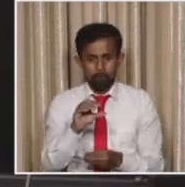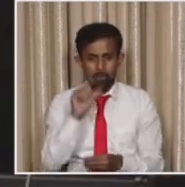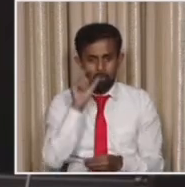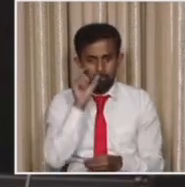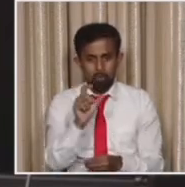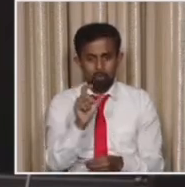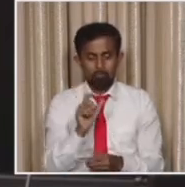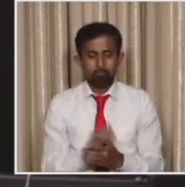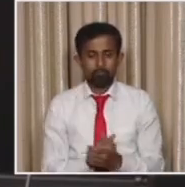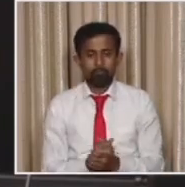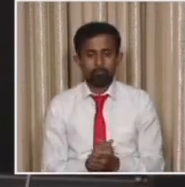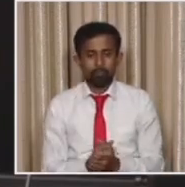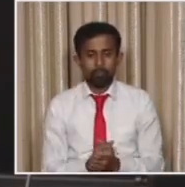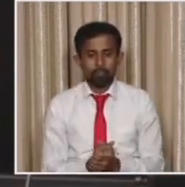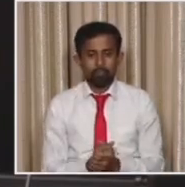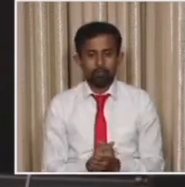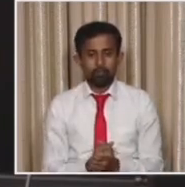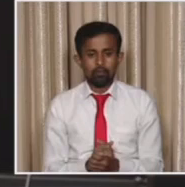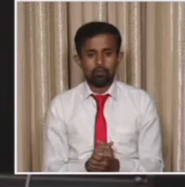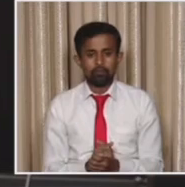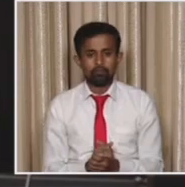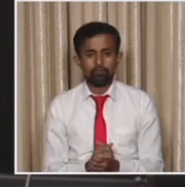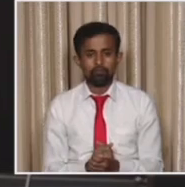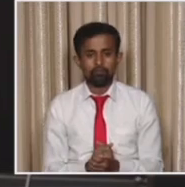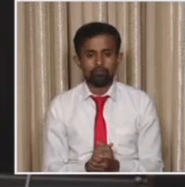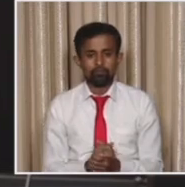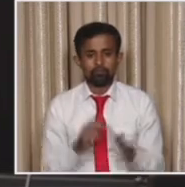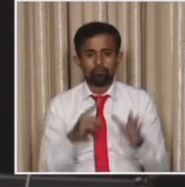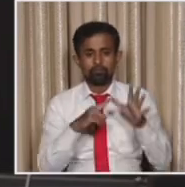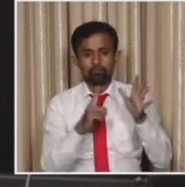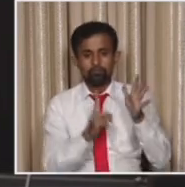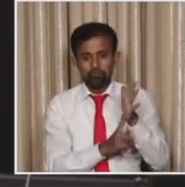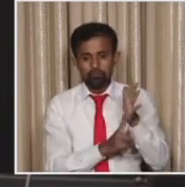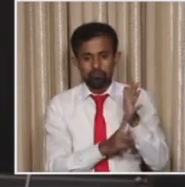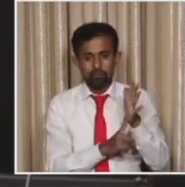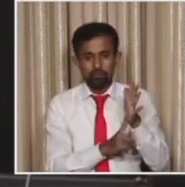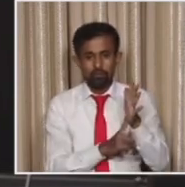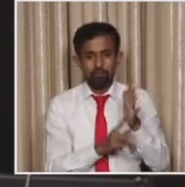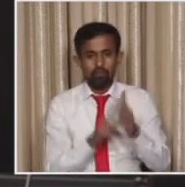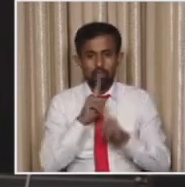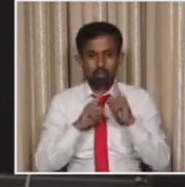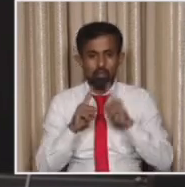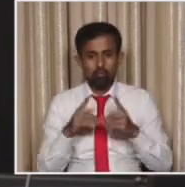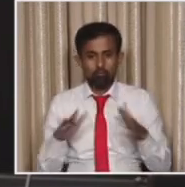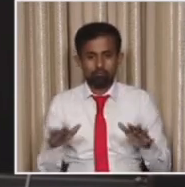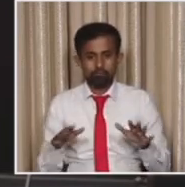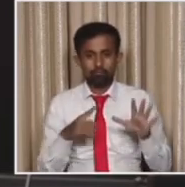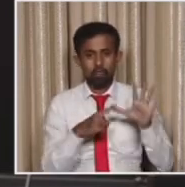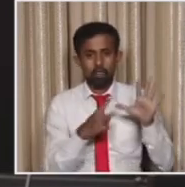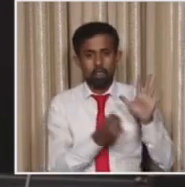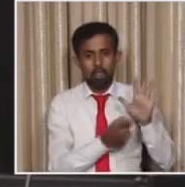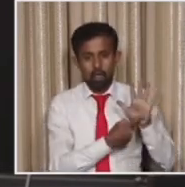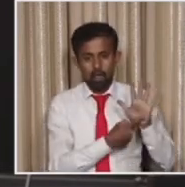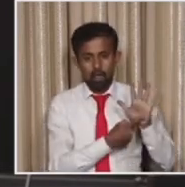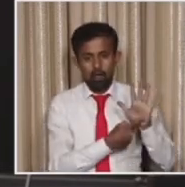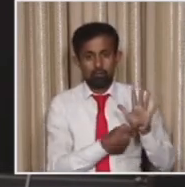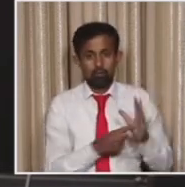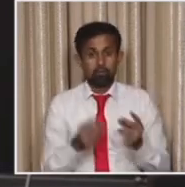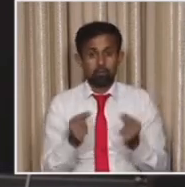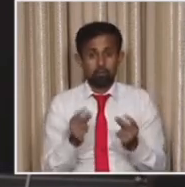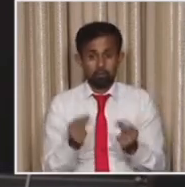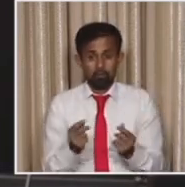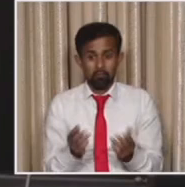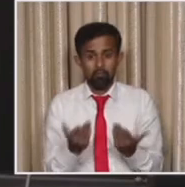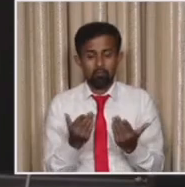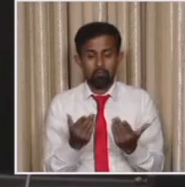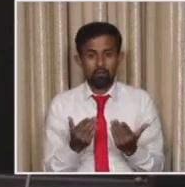කියන කාරණේ මතක් කරන්නට අවශ්‍ය උසස් පෙළ පිළිබඳව අද කතා කරමු උසස් පෙළ කඩිමුඩියේ තැබීම